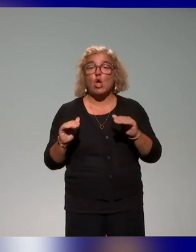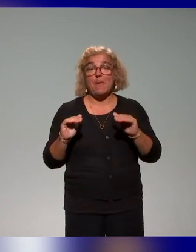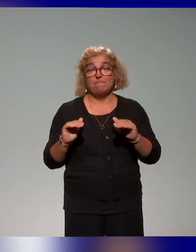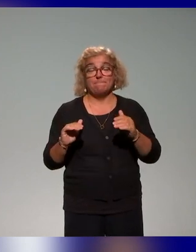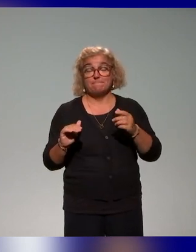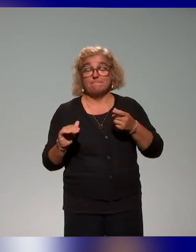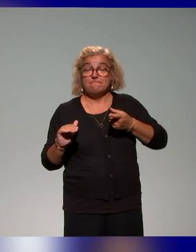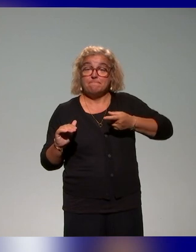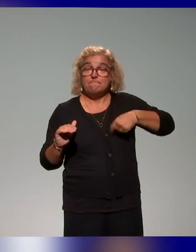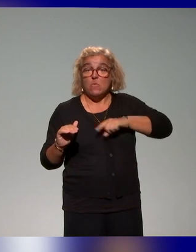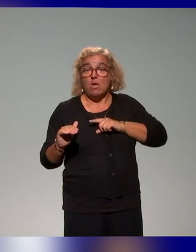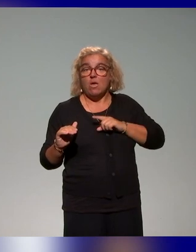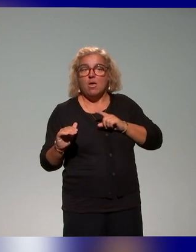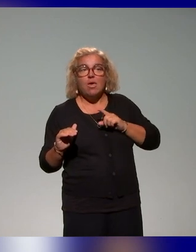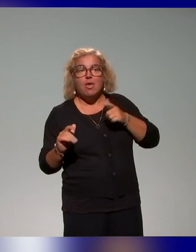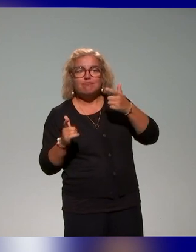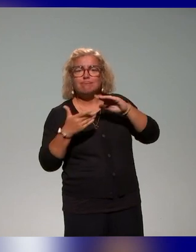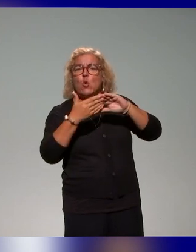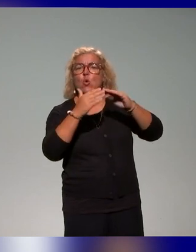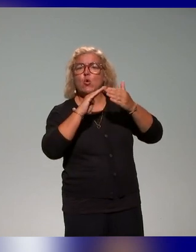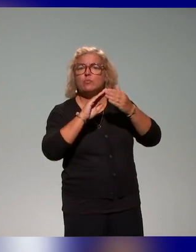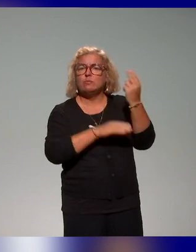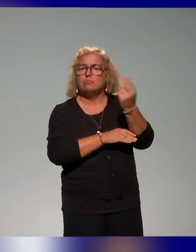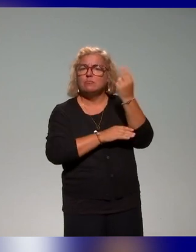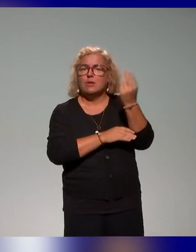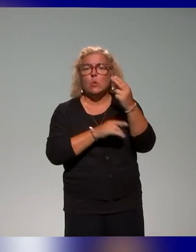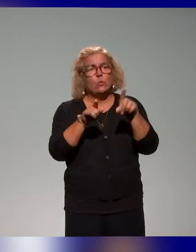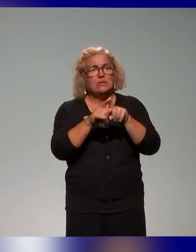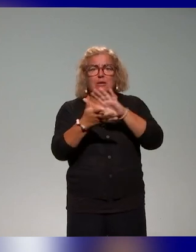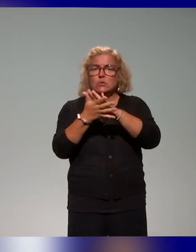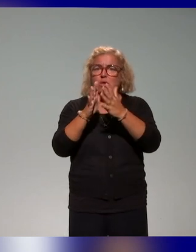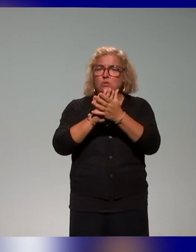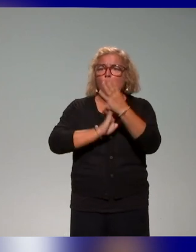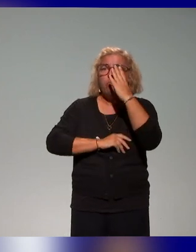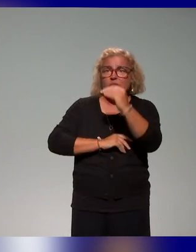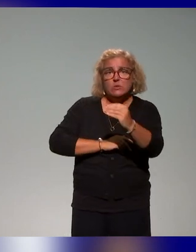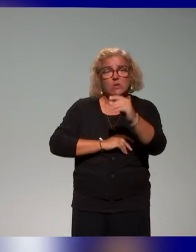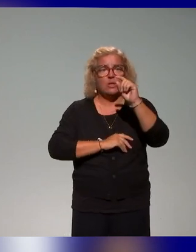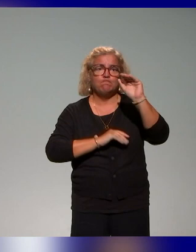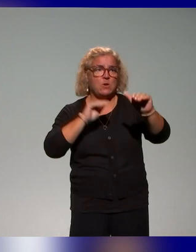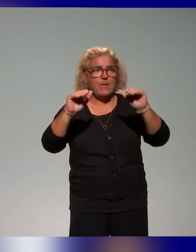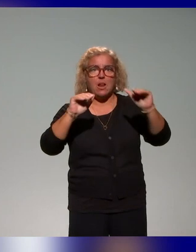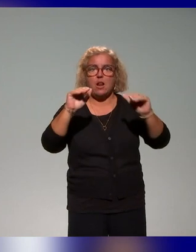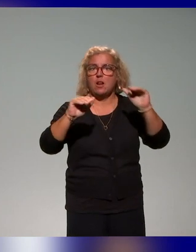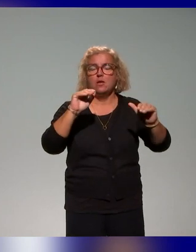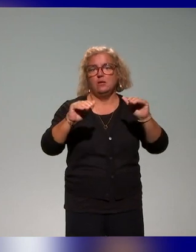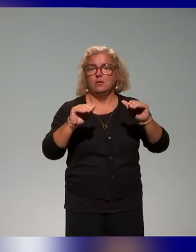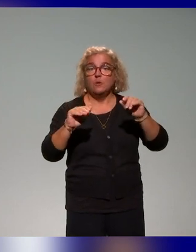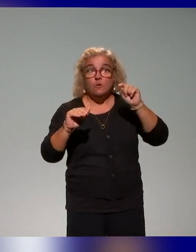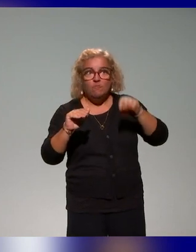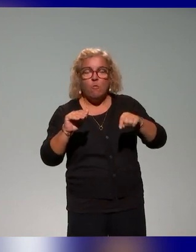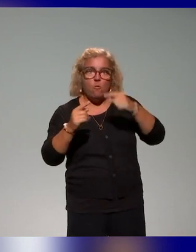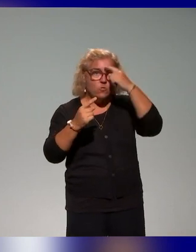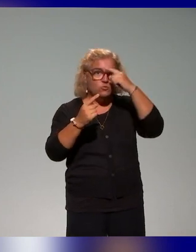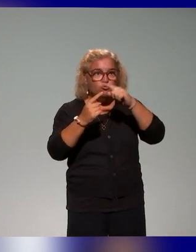c'est à la communauté universitaire et puis aux associations professionnelles de s'emparer de ce sujet-là, parce que comme vous l'avez vu, le sujet est